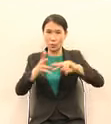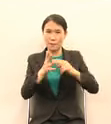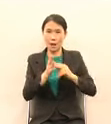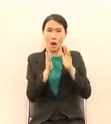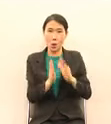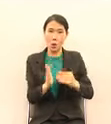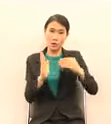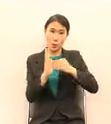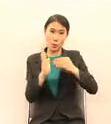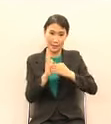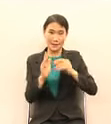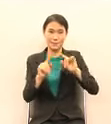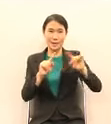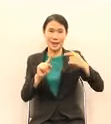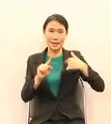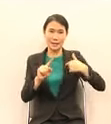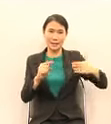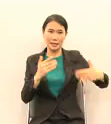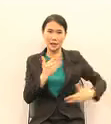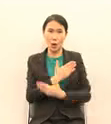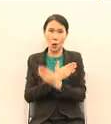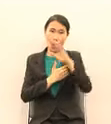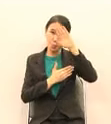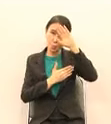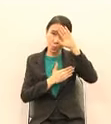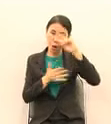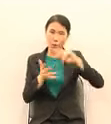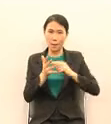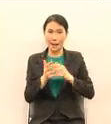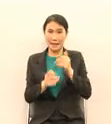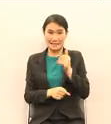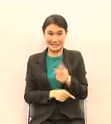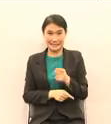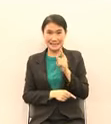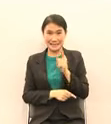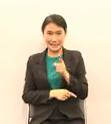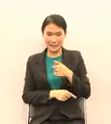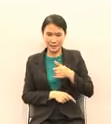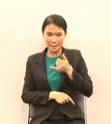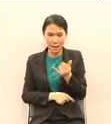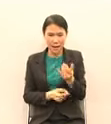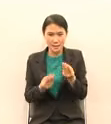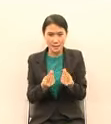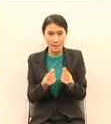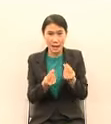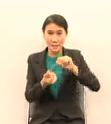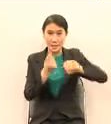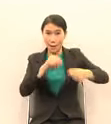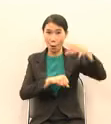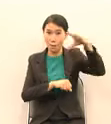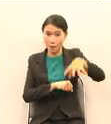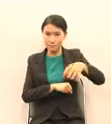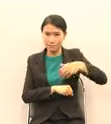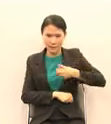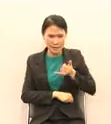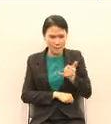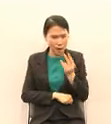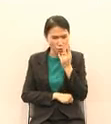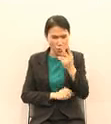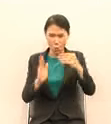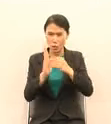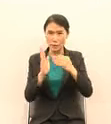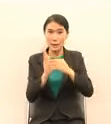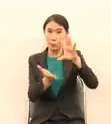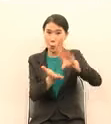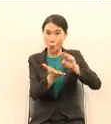นที่เป็นเขาเรียกว่าเป็นผู้ป่วยคือตัวจริงที่ไปสนามมวยเนี่ยนะผมรวม